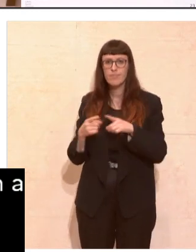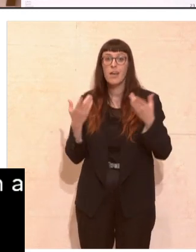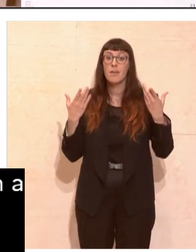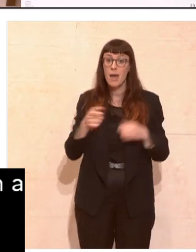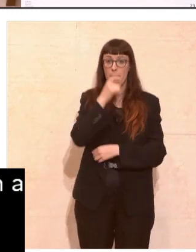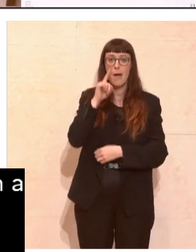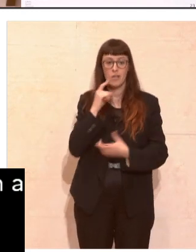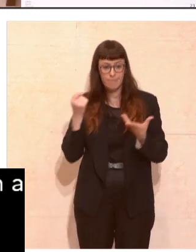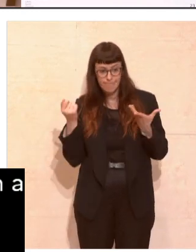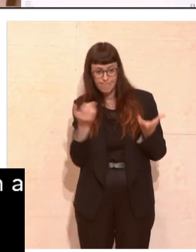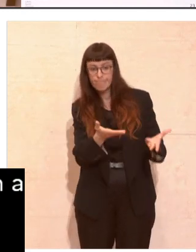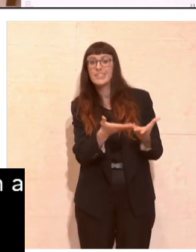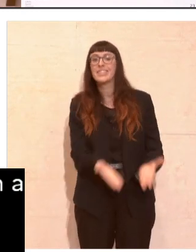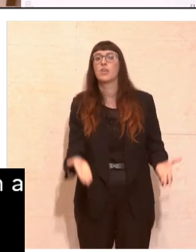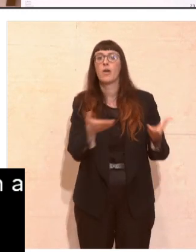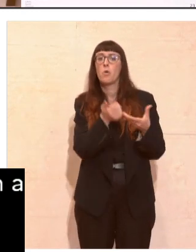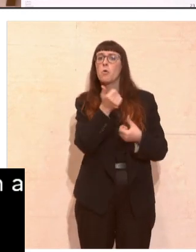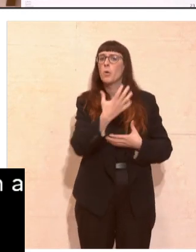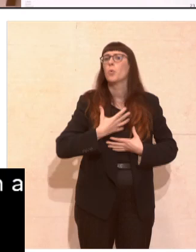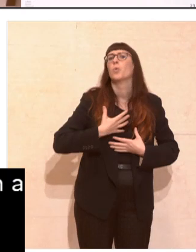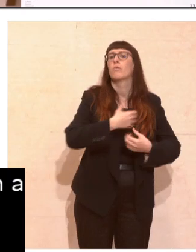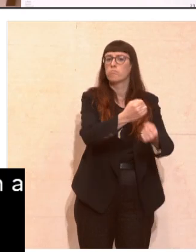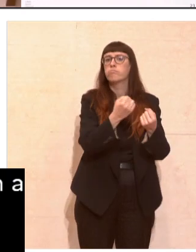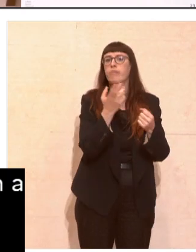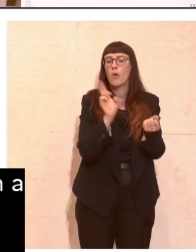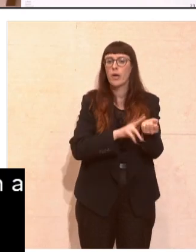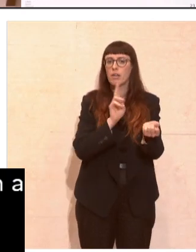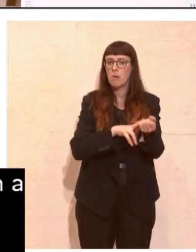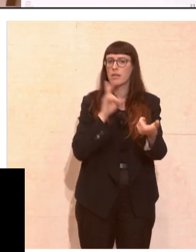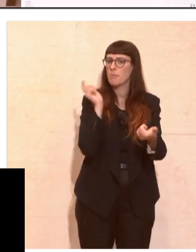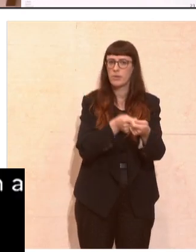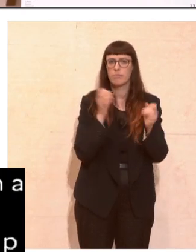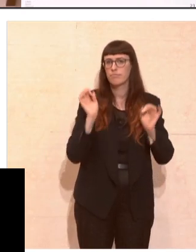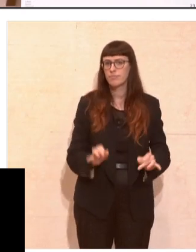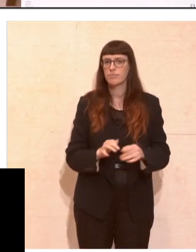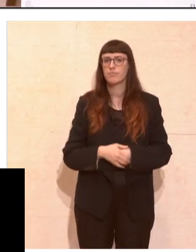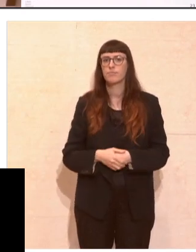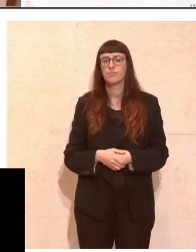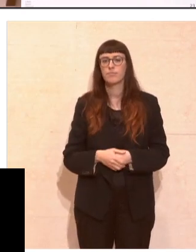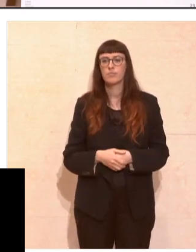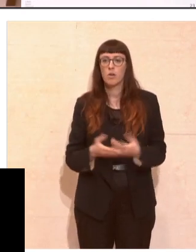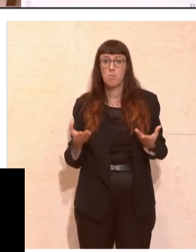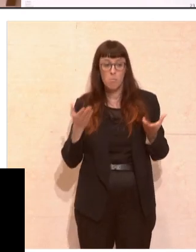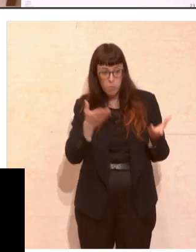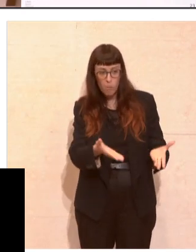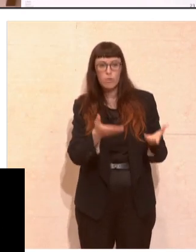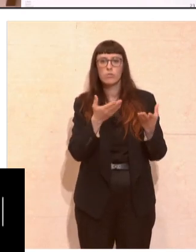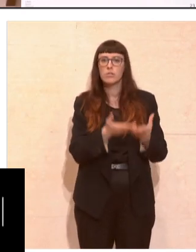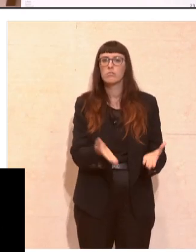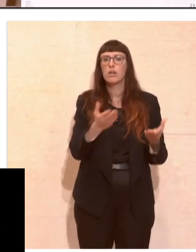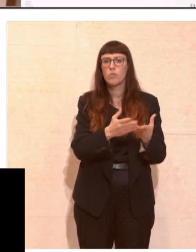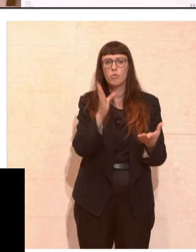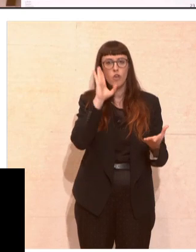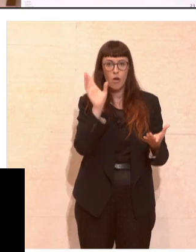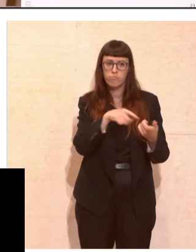les recommandations, moi, je trouve que c'est une belle façon de pouvoir donner cette chance-là à son enfant. Je pense qu'il faut le voir comme ça